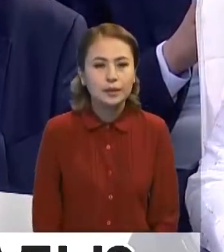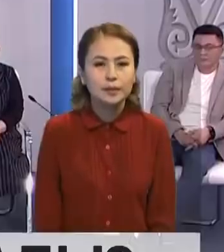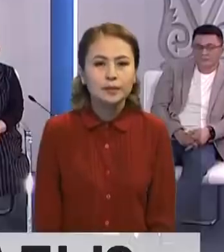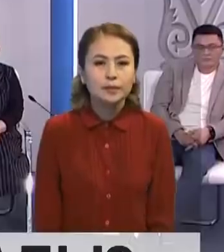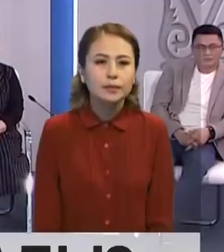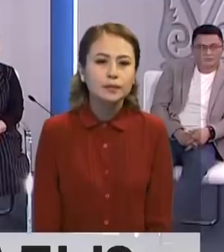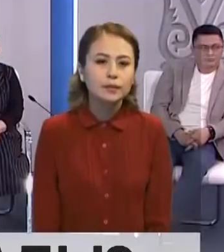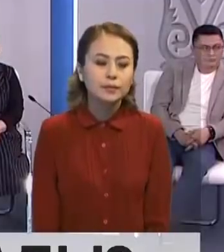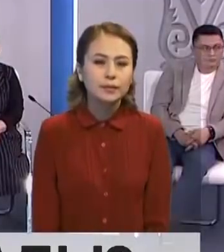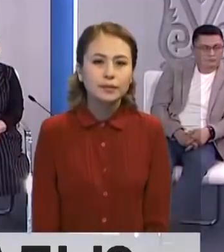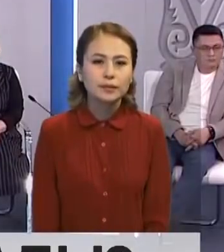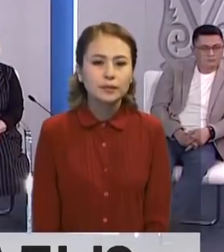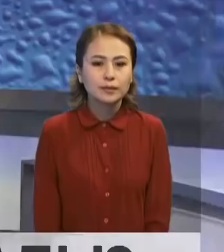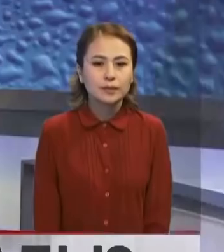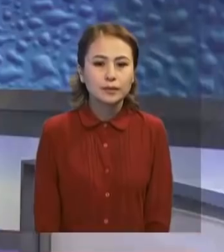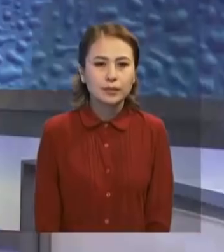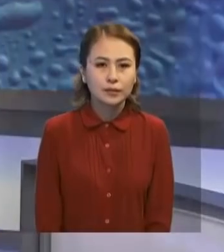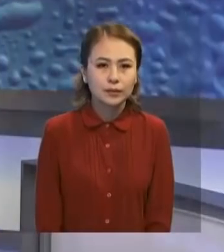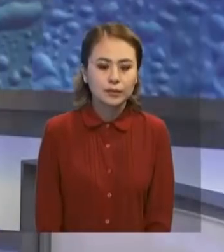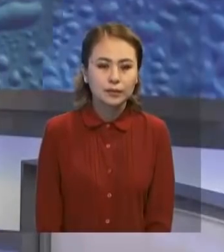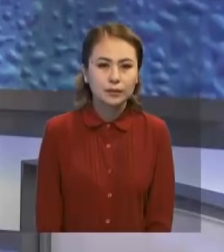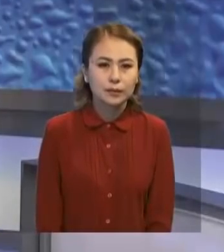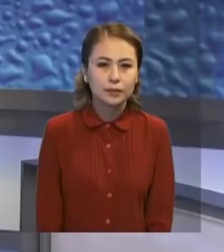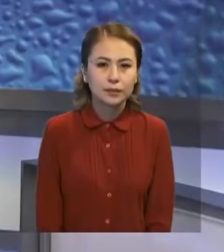Абдрахманқызы, хабар 24.